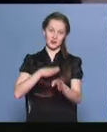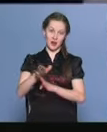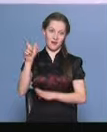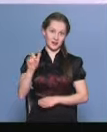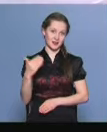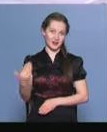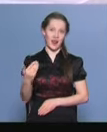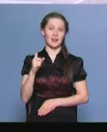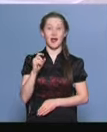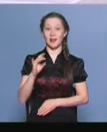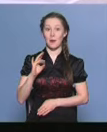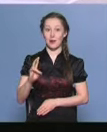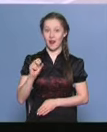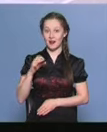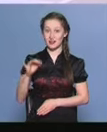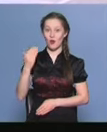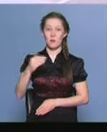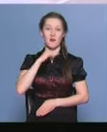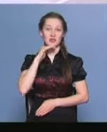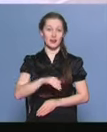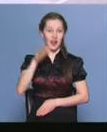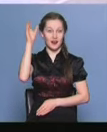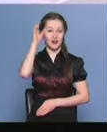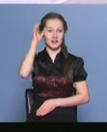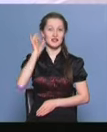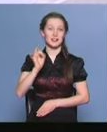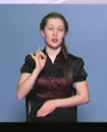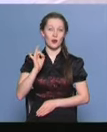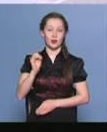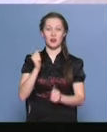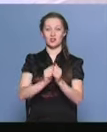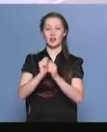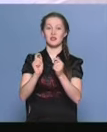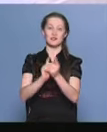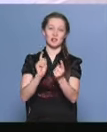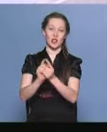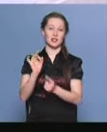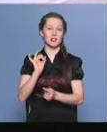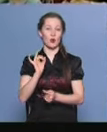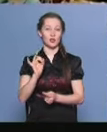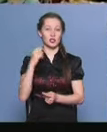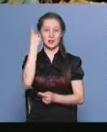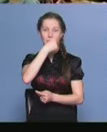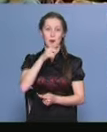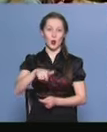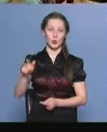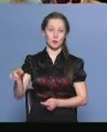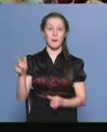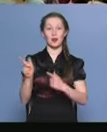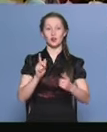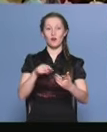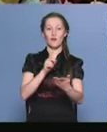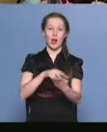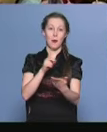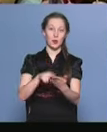Алексей Загребин. Профессиональный историк признается, в Госдуме страны каждый день встречается с историческими людьми. В подготовке вопросов по истории